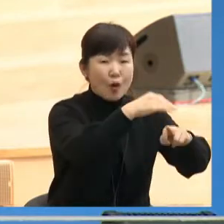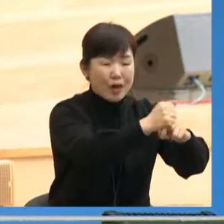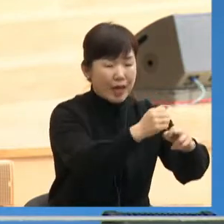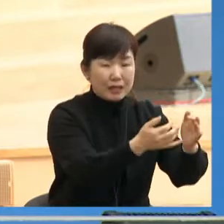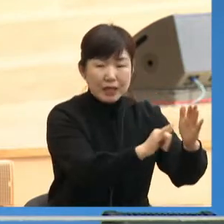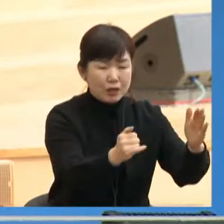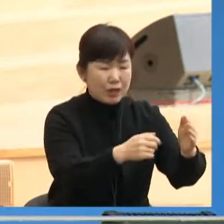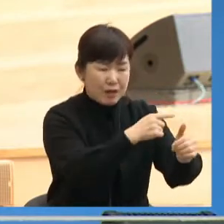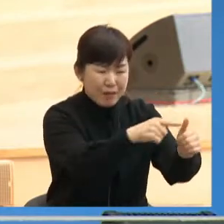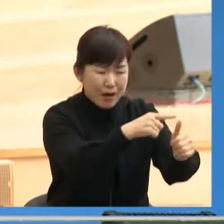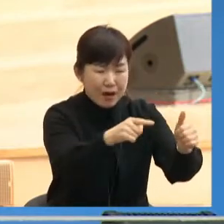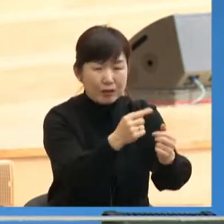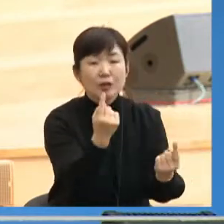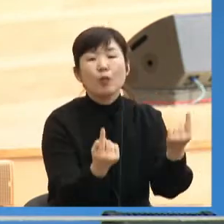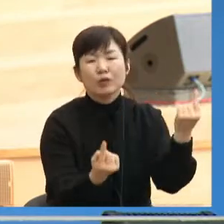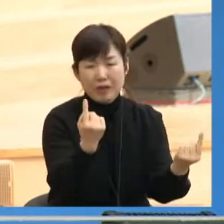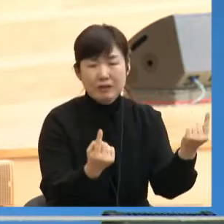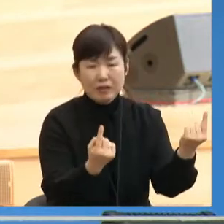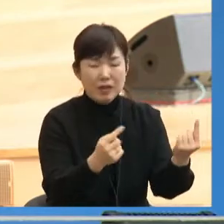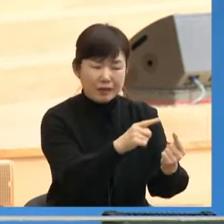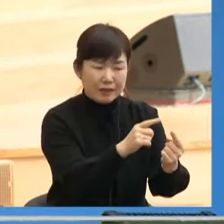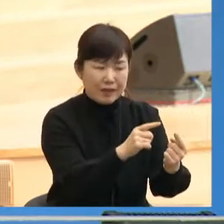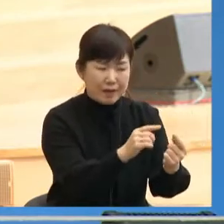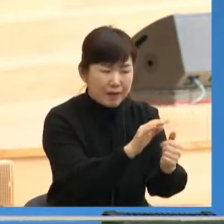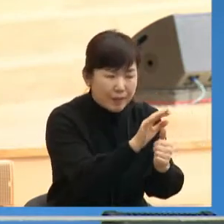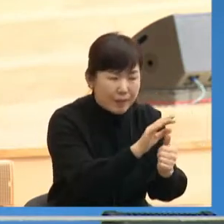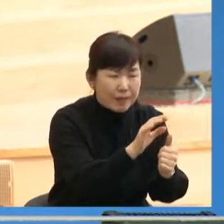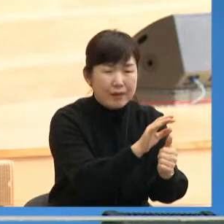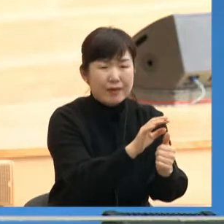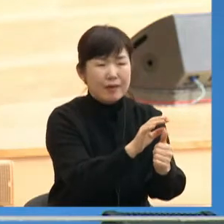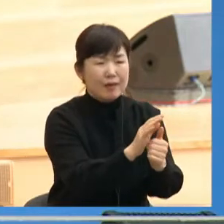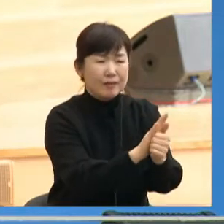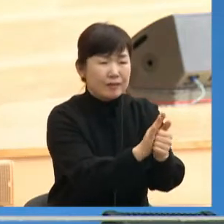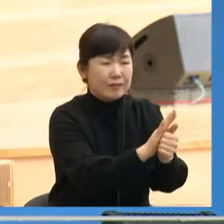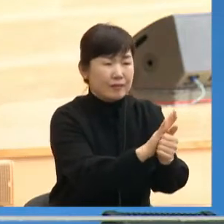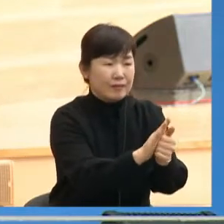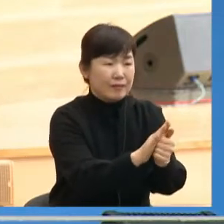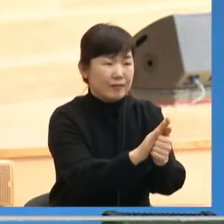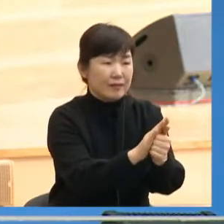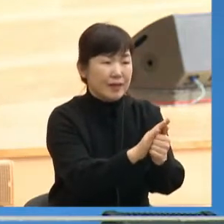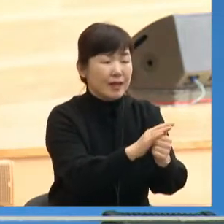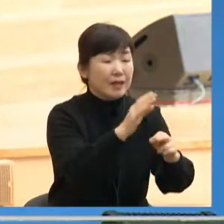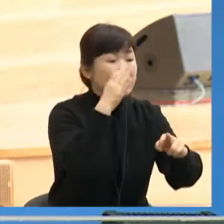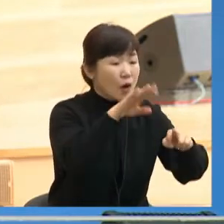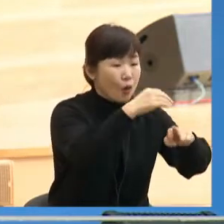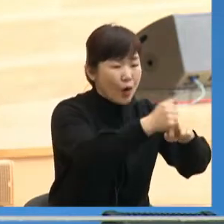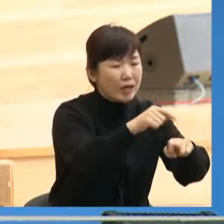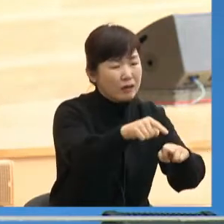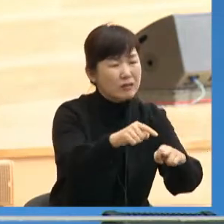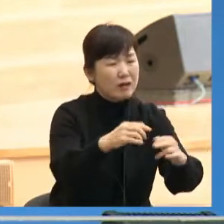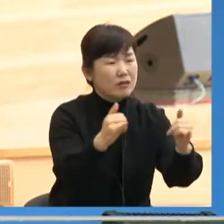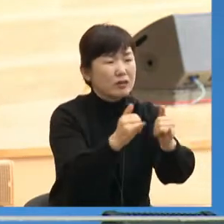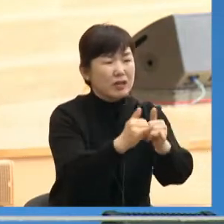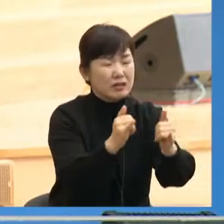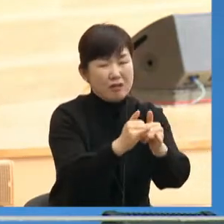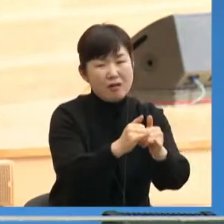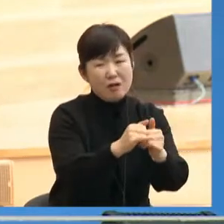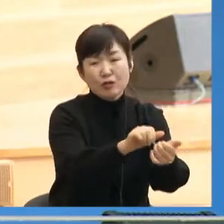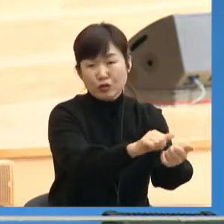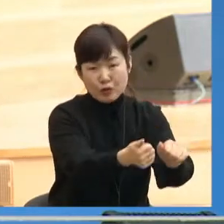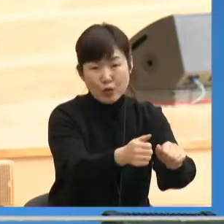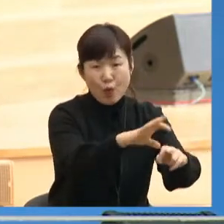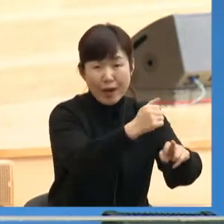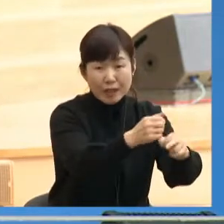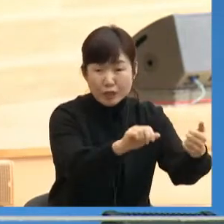가족들을 죽이기보다는 어떻게 하냐면 그들을 챙겨요. 사울 왕이 길보아 전투에서 블레셋에 의해 죽지 않습니까?